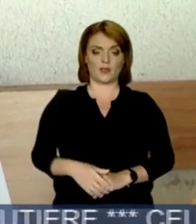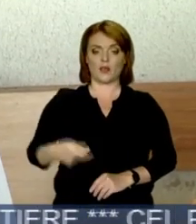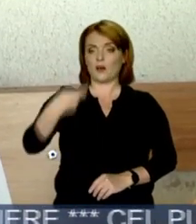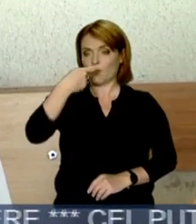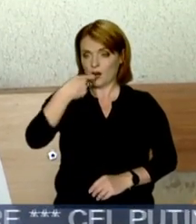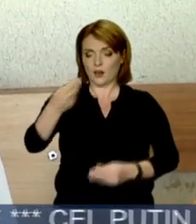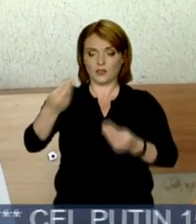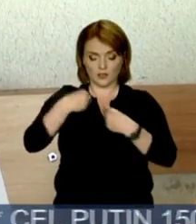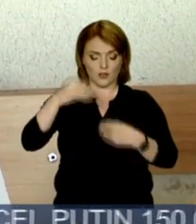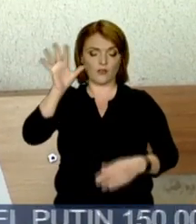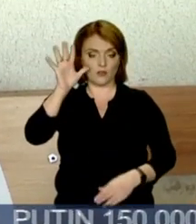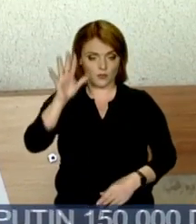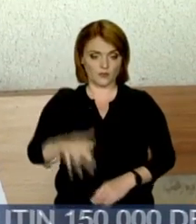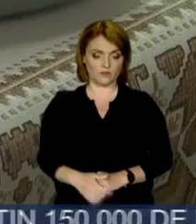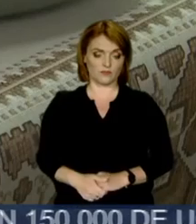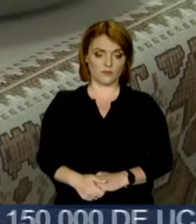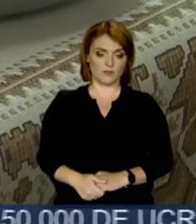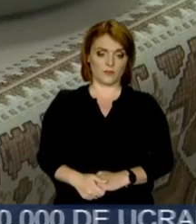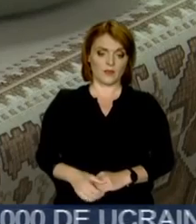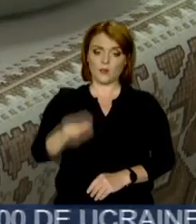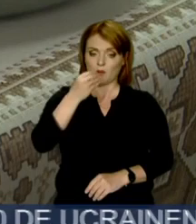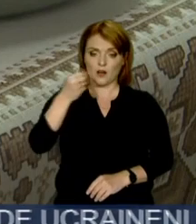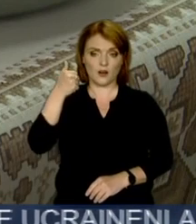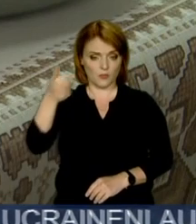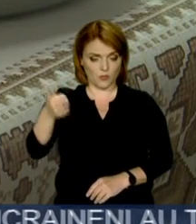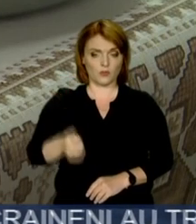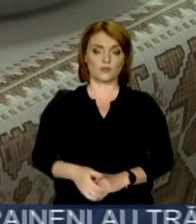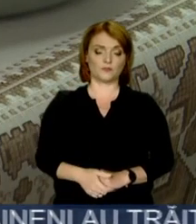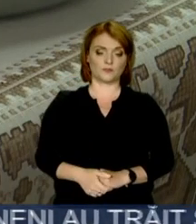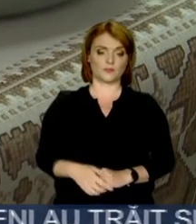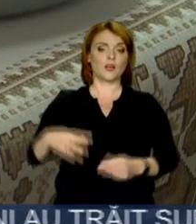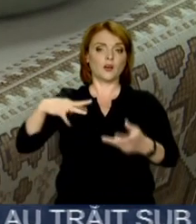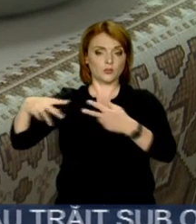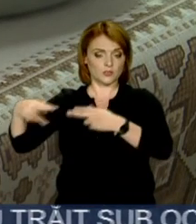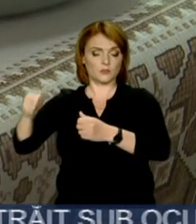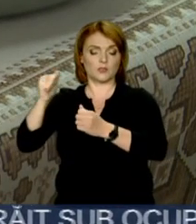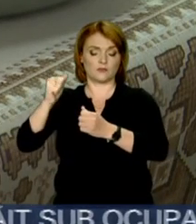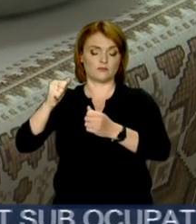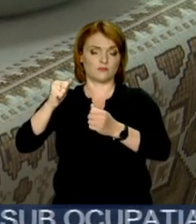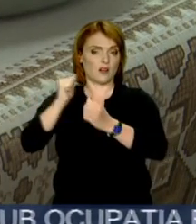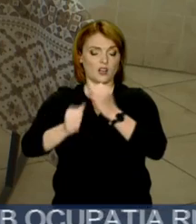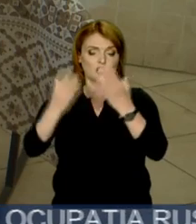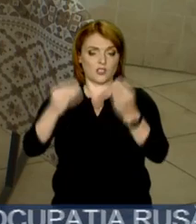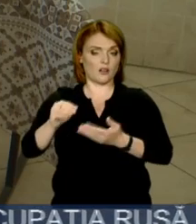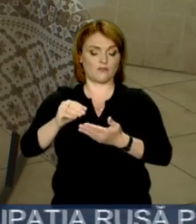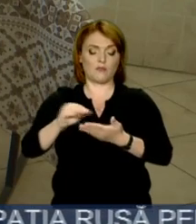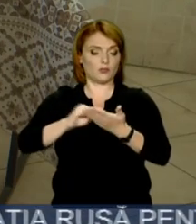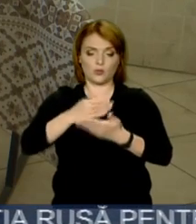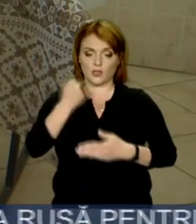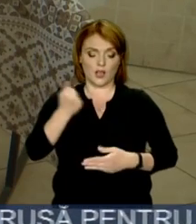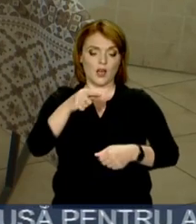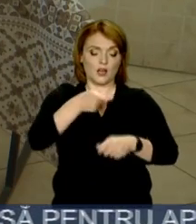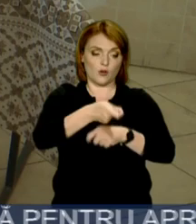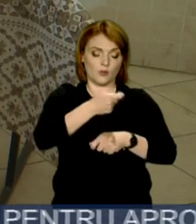Mâncare ne dau la timp. E, mâncarea e bună, o schimbă în fiecare zi. Beneficiarii sunt hrăniți de 3 ori pe